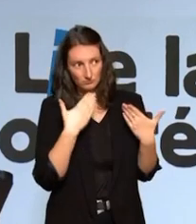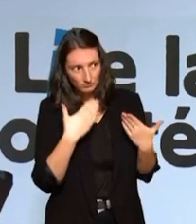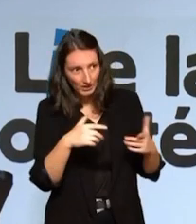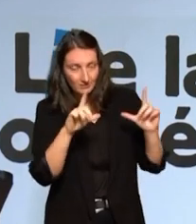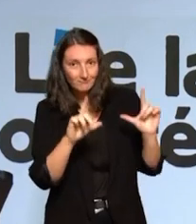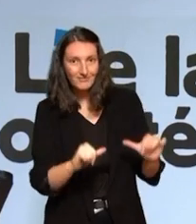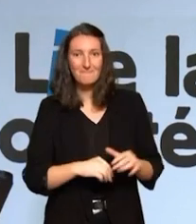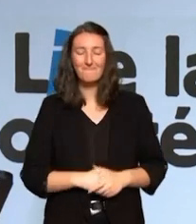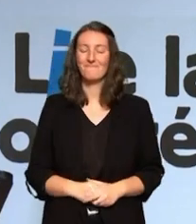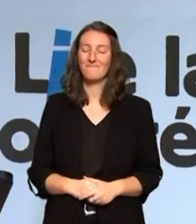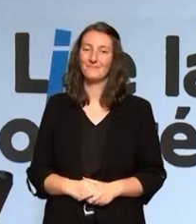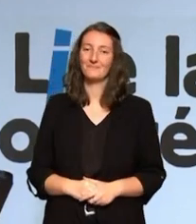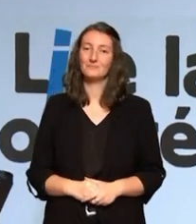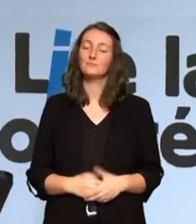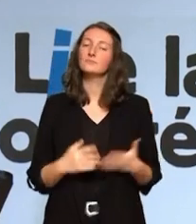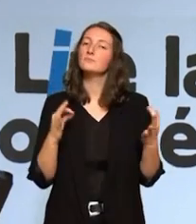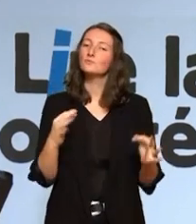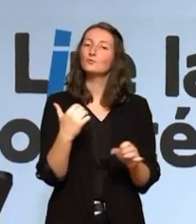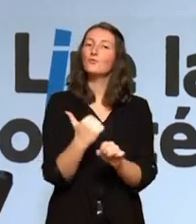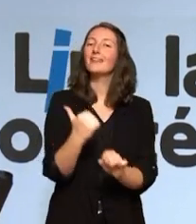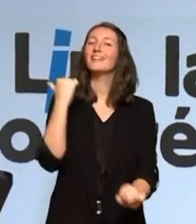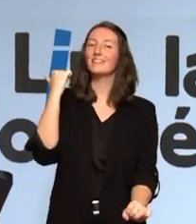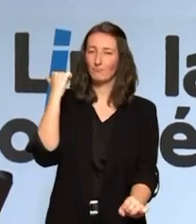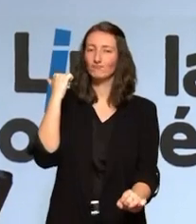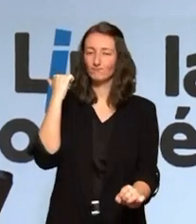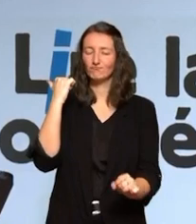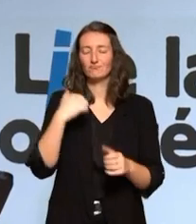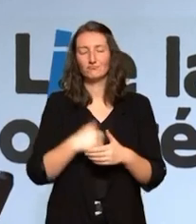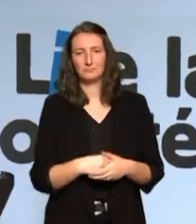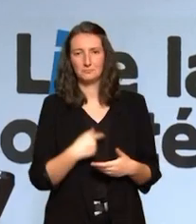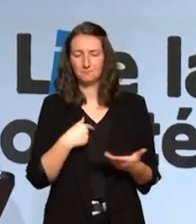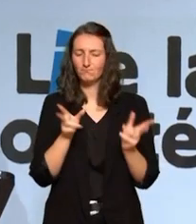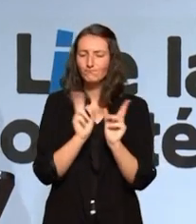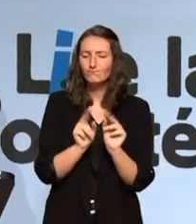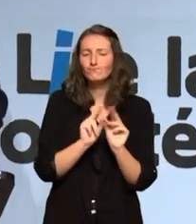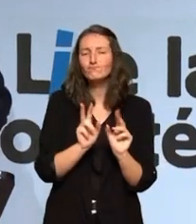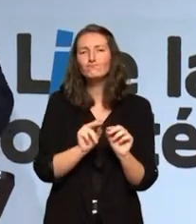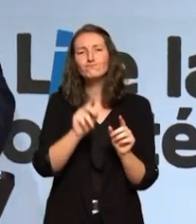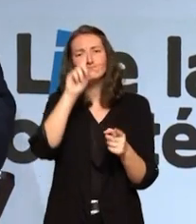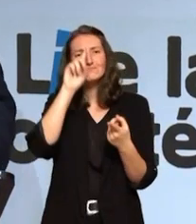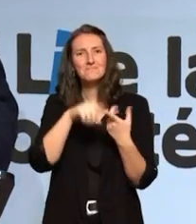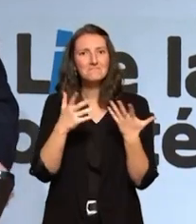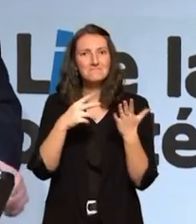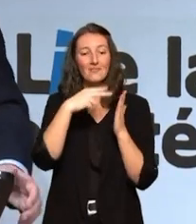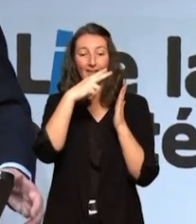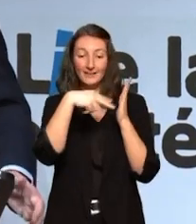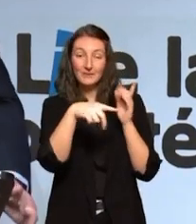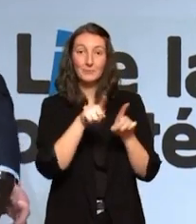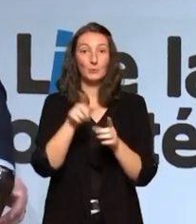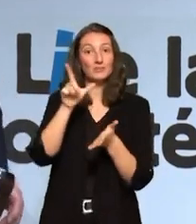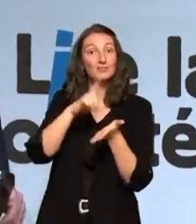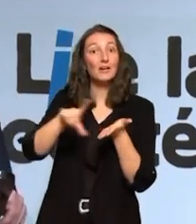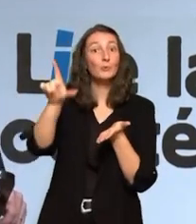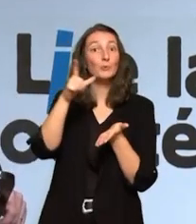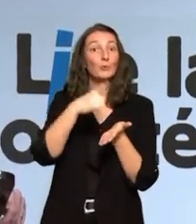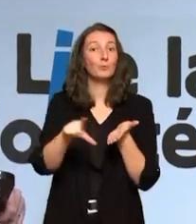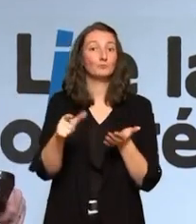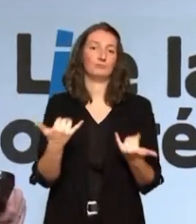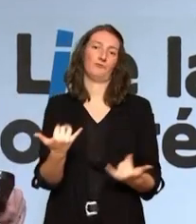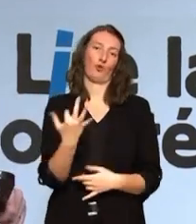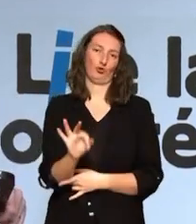présence. L'année dernière, je vous avais parlé de la lecture et de la littérature